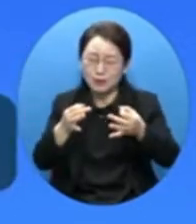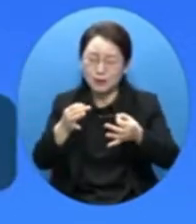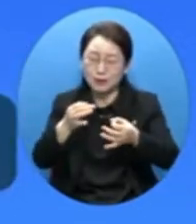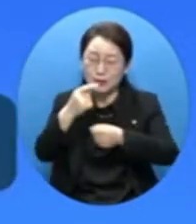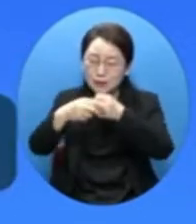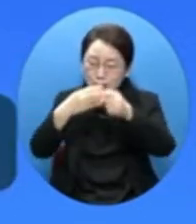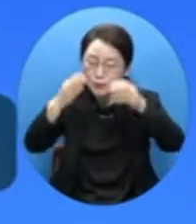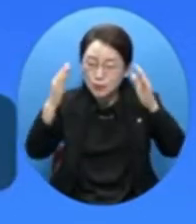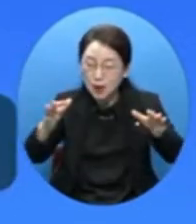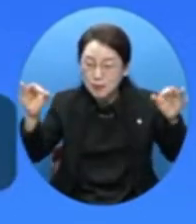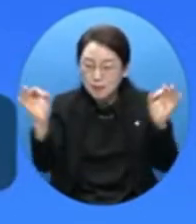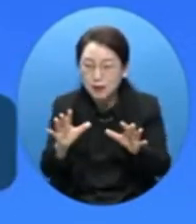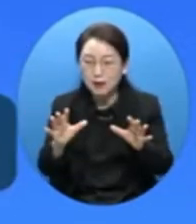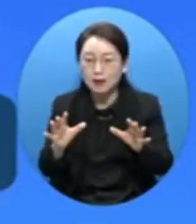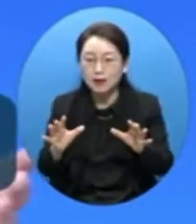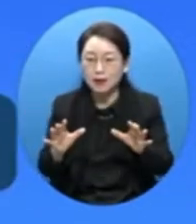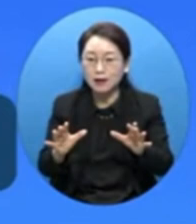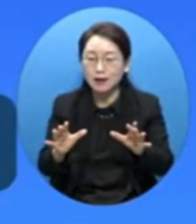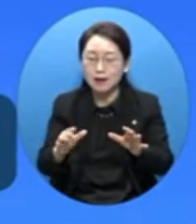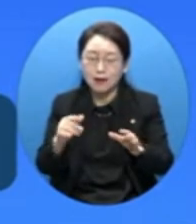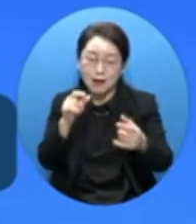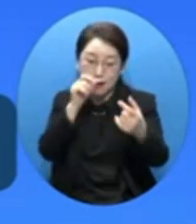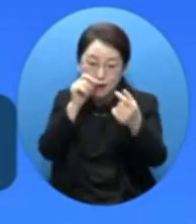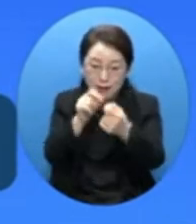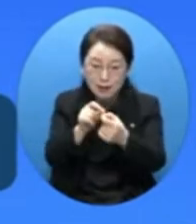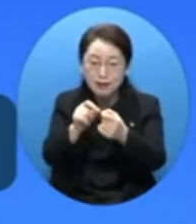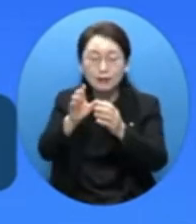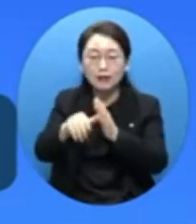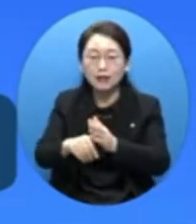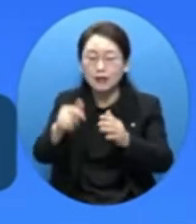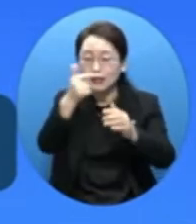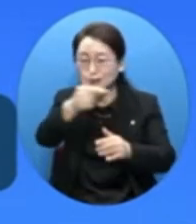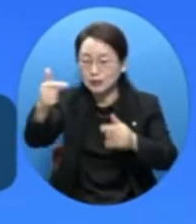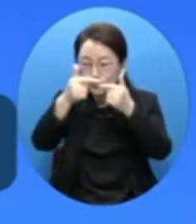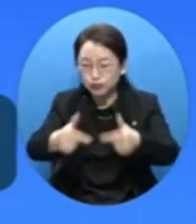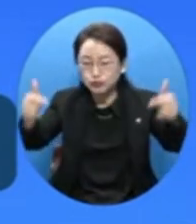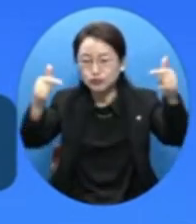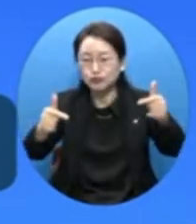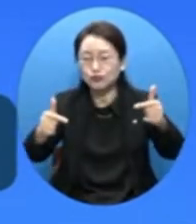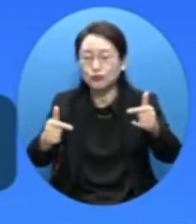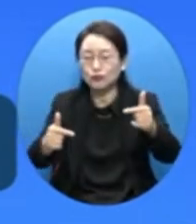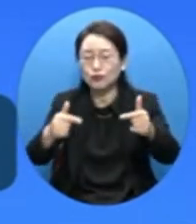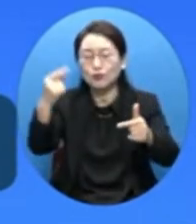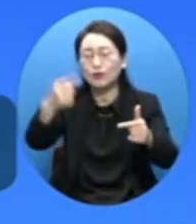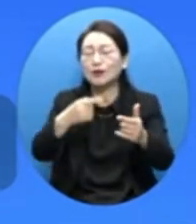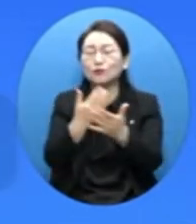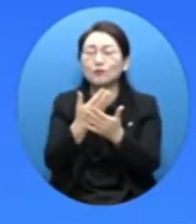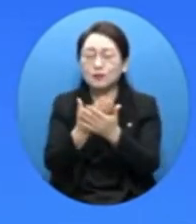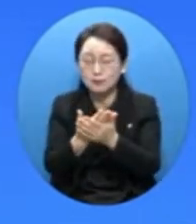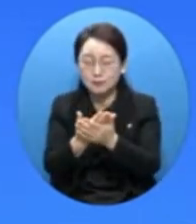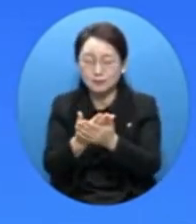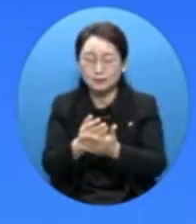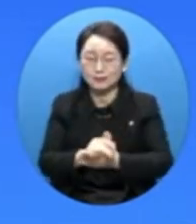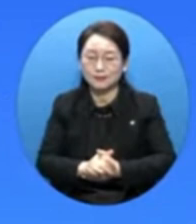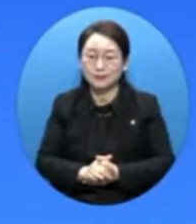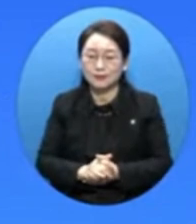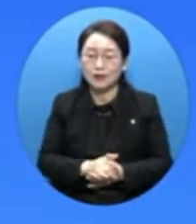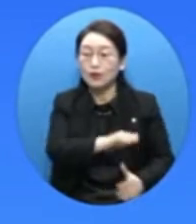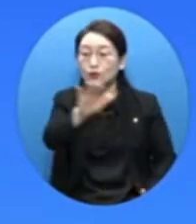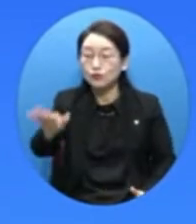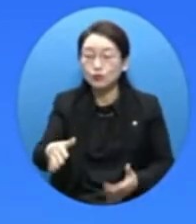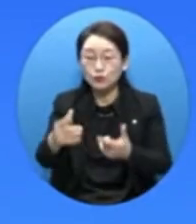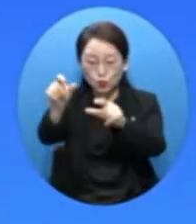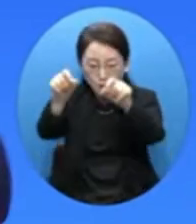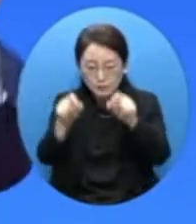내에 짧은 시간 내에 가장 가까운 장래에 큰 부흥 역사가 우리에게 일어나게 하여 주시옵소서. 우리도 여같이